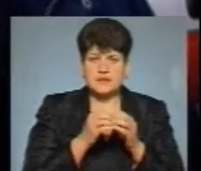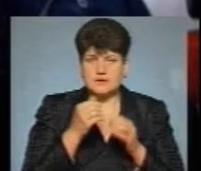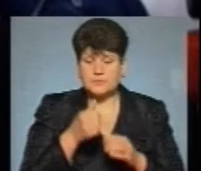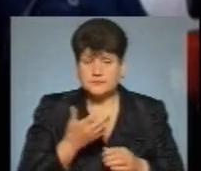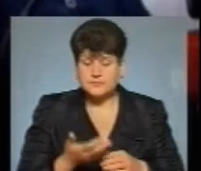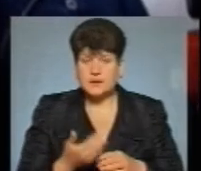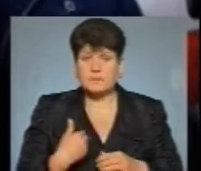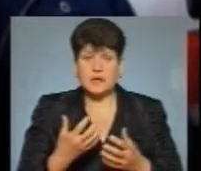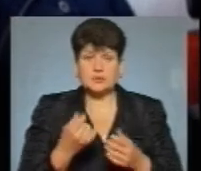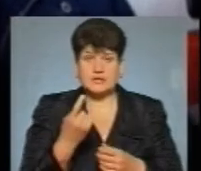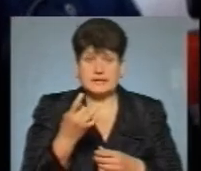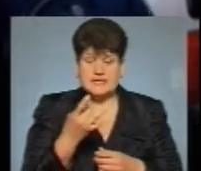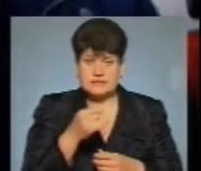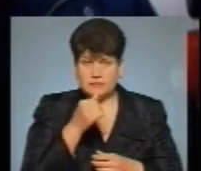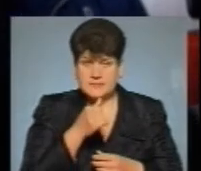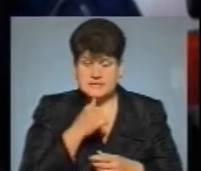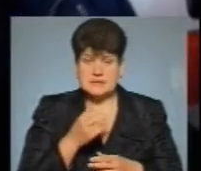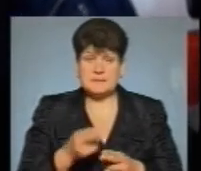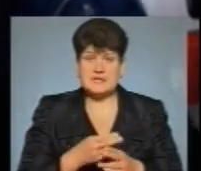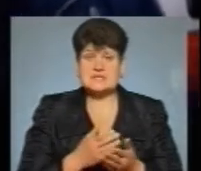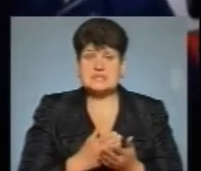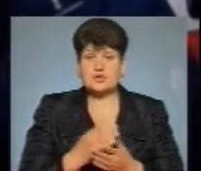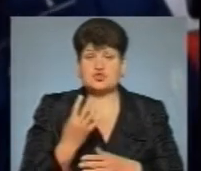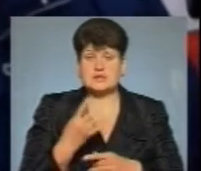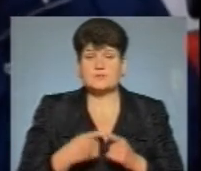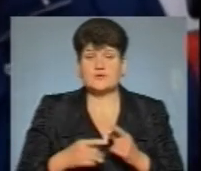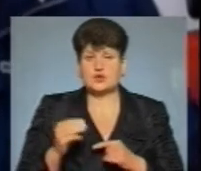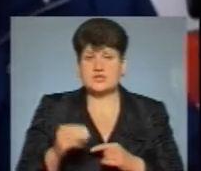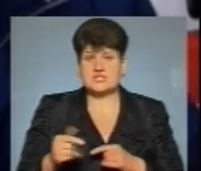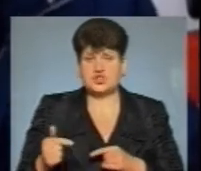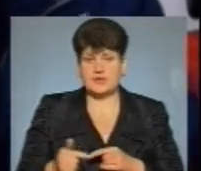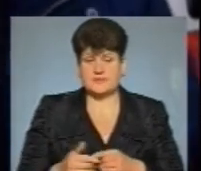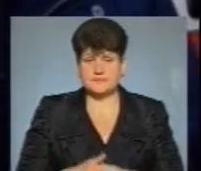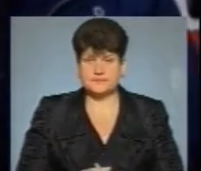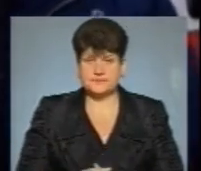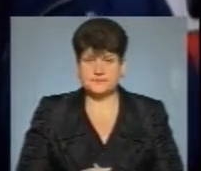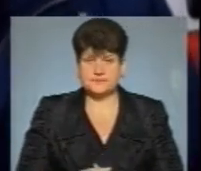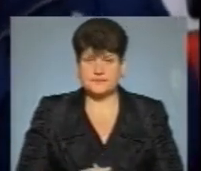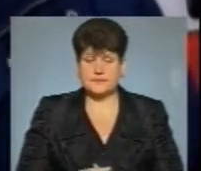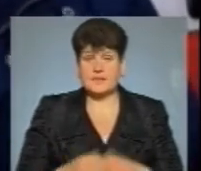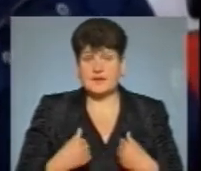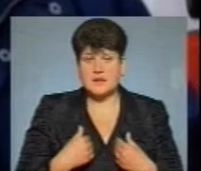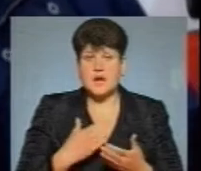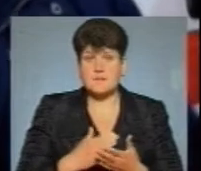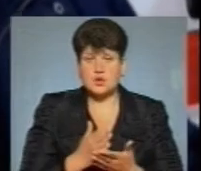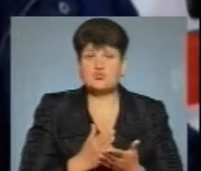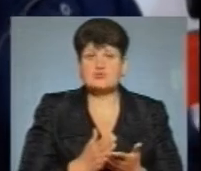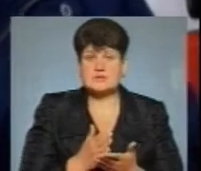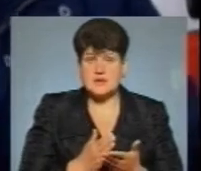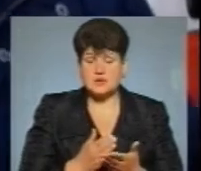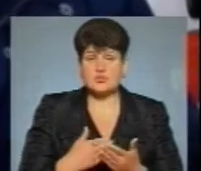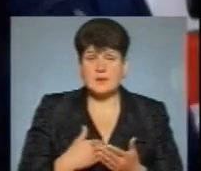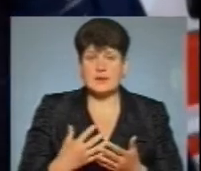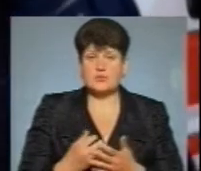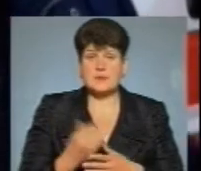ми отримуємо без стажу водій 4,5 тисячі гривень. Я маю стаж, то в мене